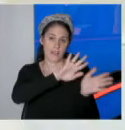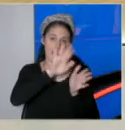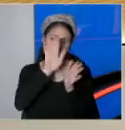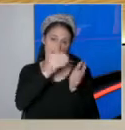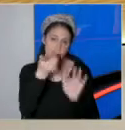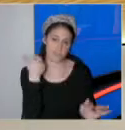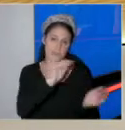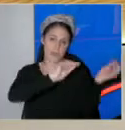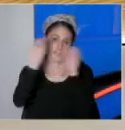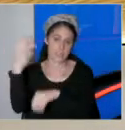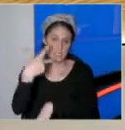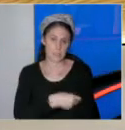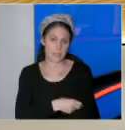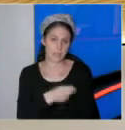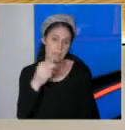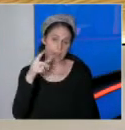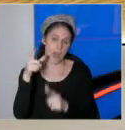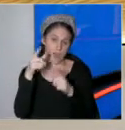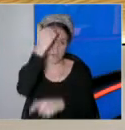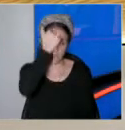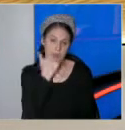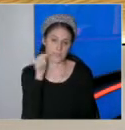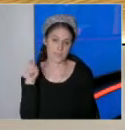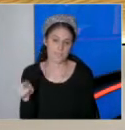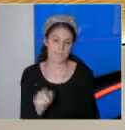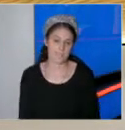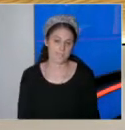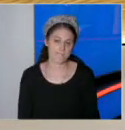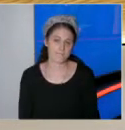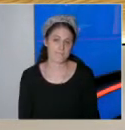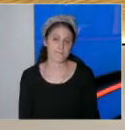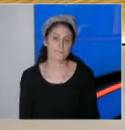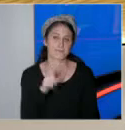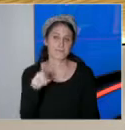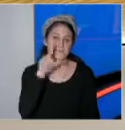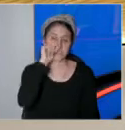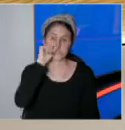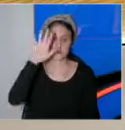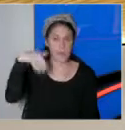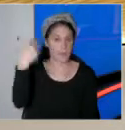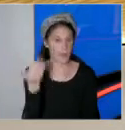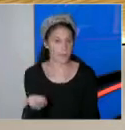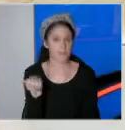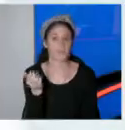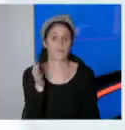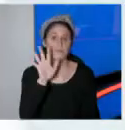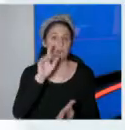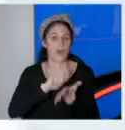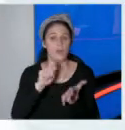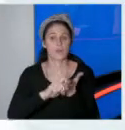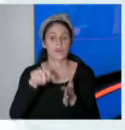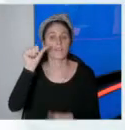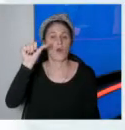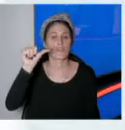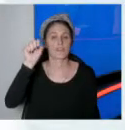לחמאס. כך לאה ושמחה גולדין. אנחנו בציוץ הבא, וכך כותב. אופיר